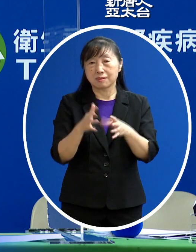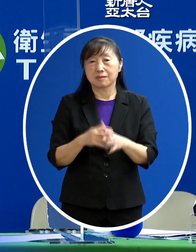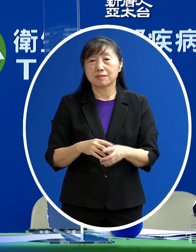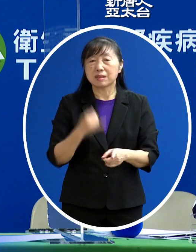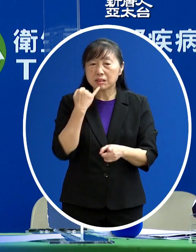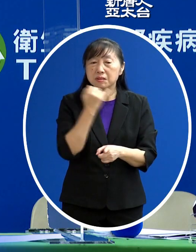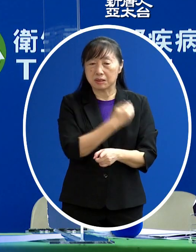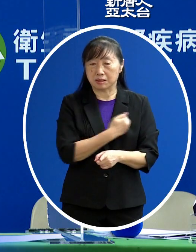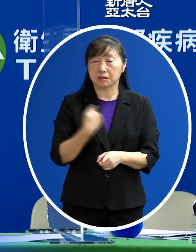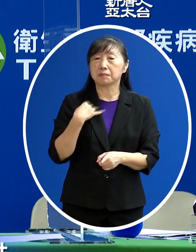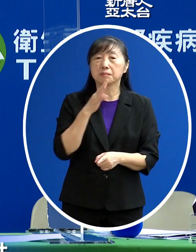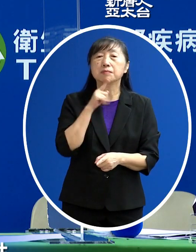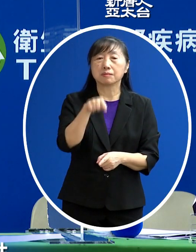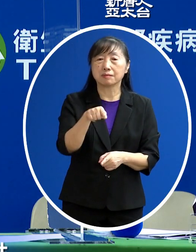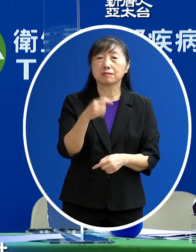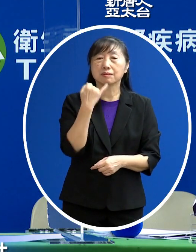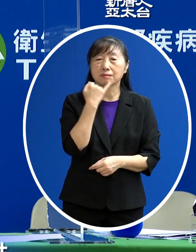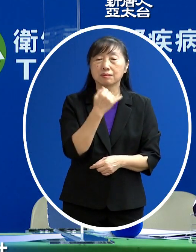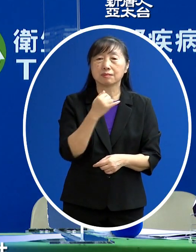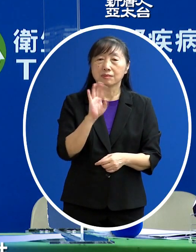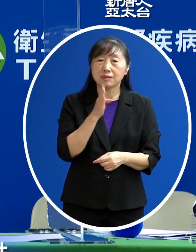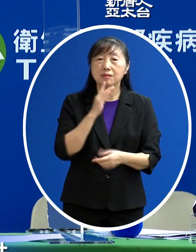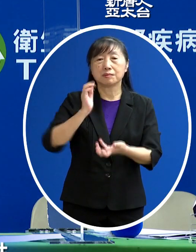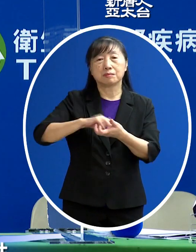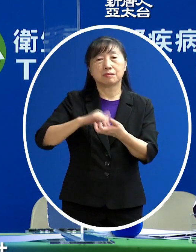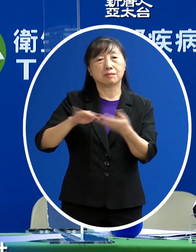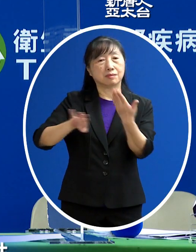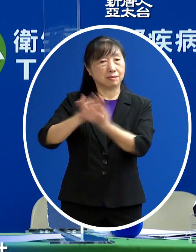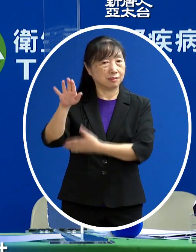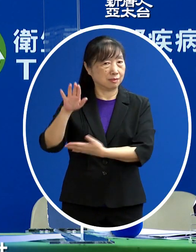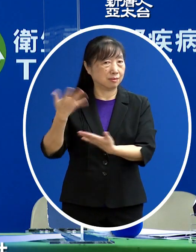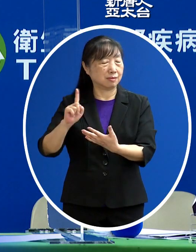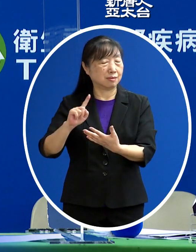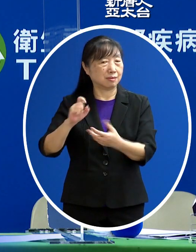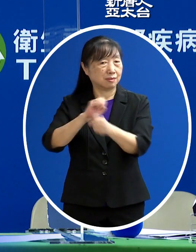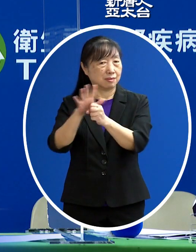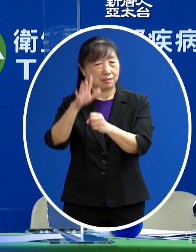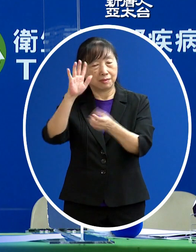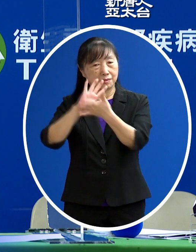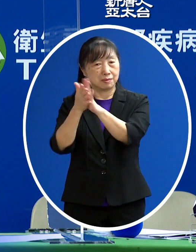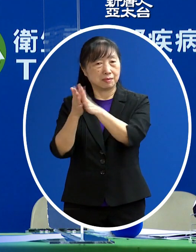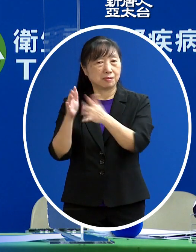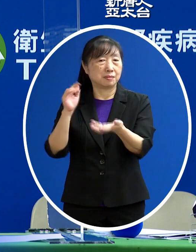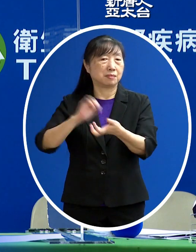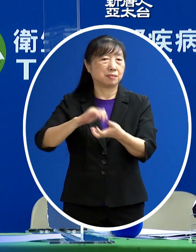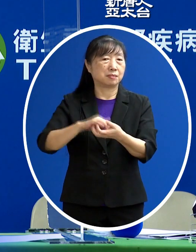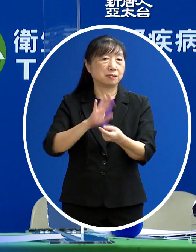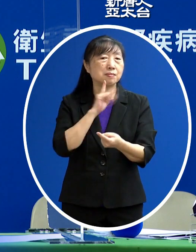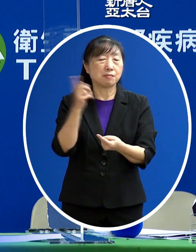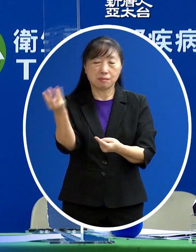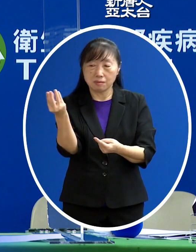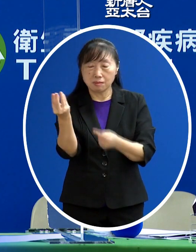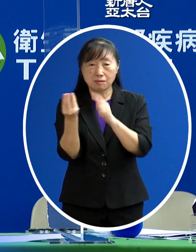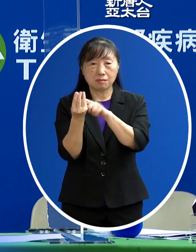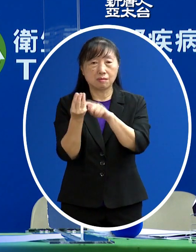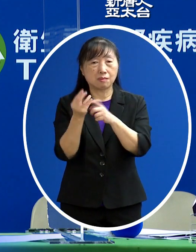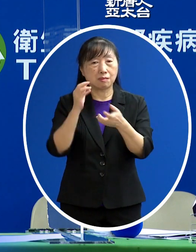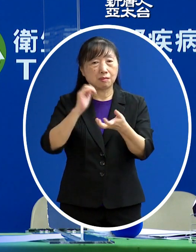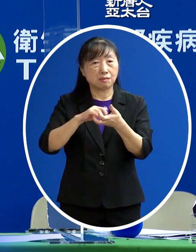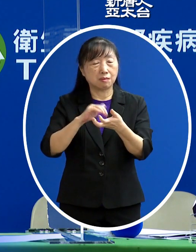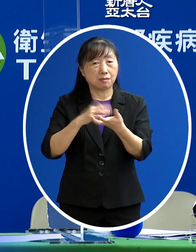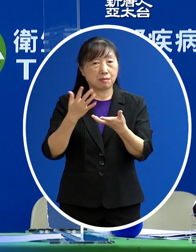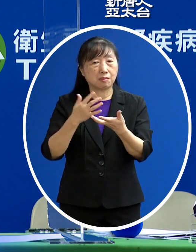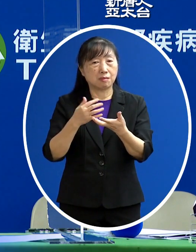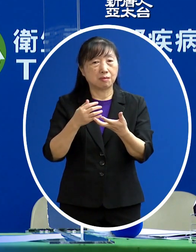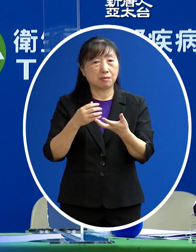朝向可能 Delta 啊，当然也不排除其他的变异株的可能性。但其他变异株因为病例少，所以相对可能性低，但不